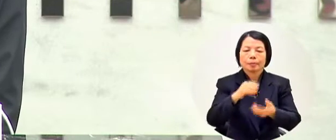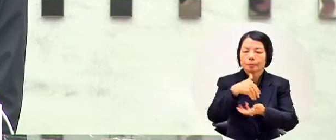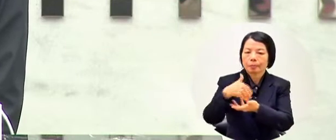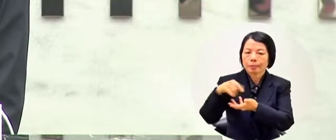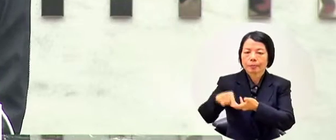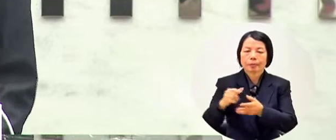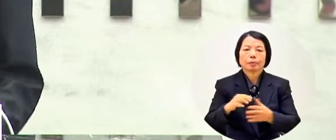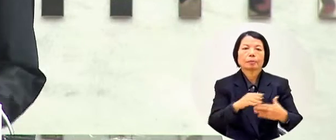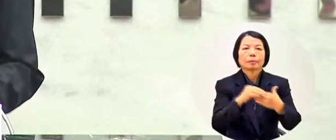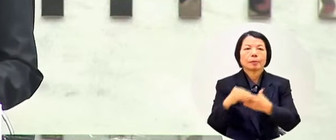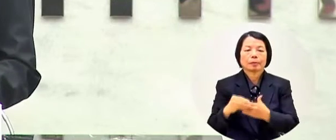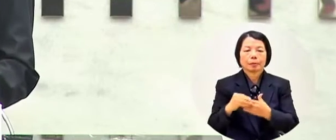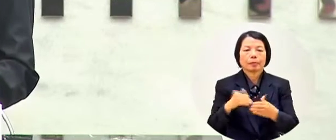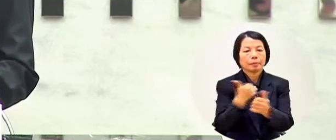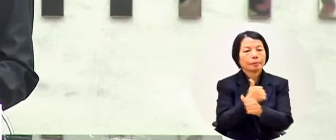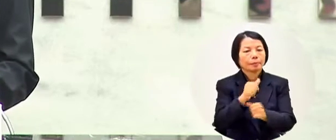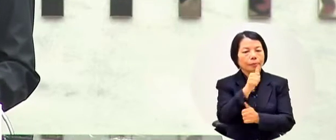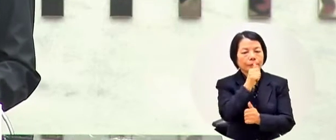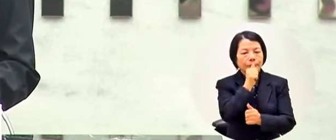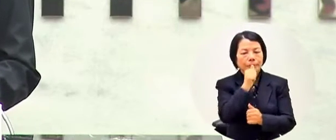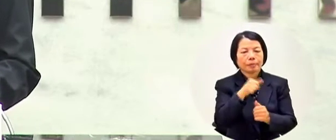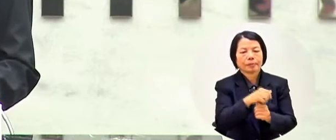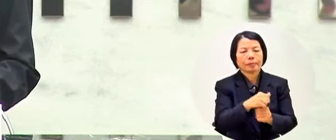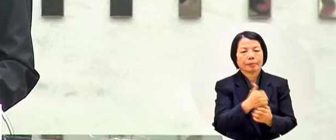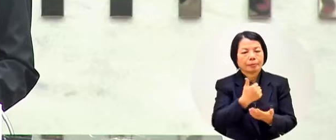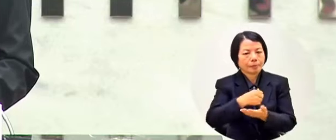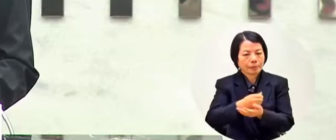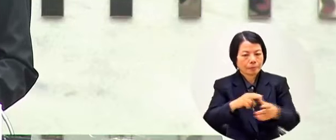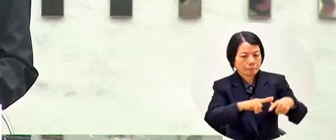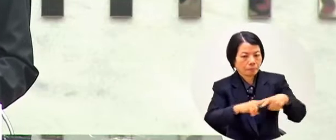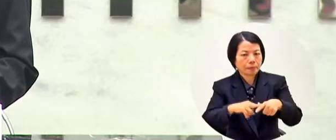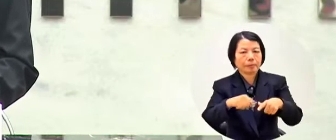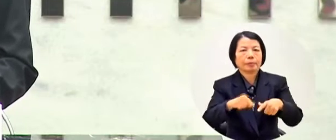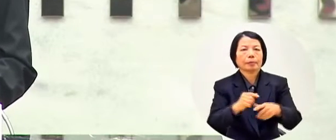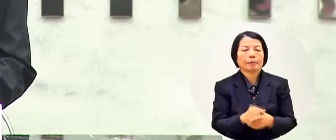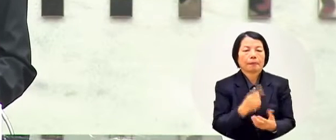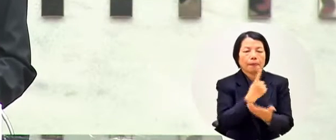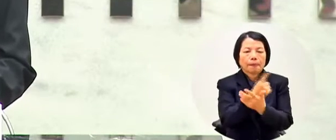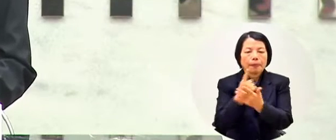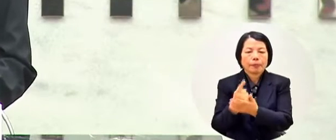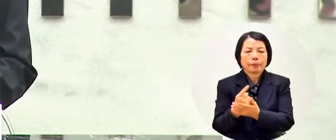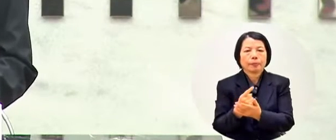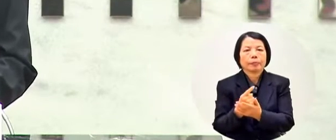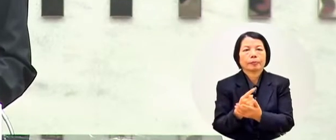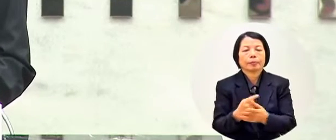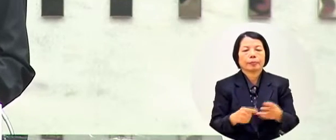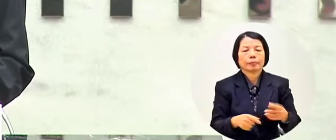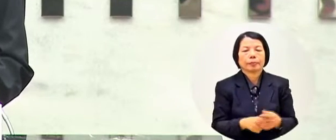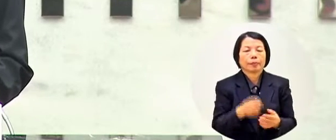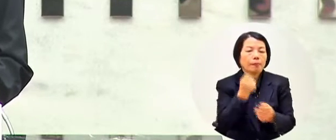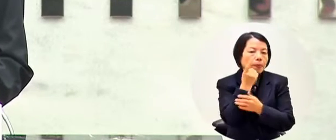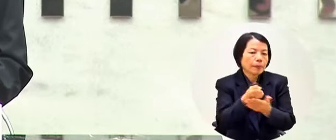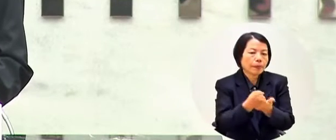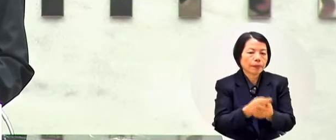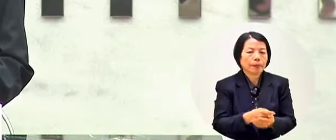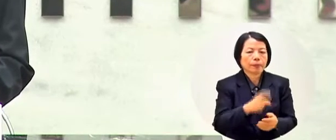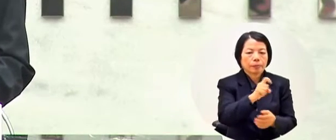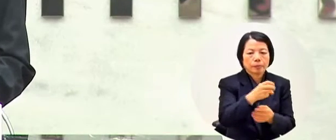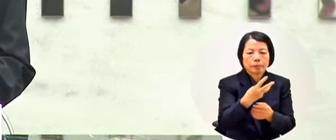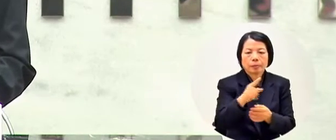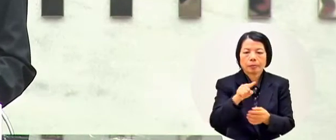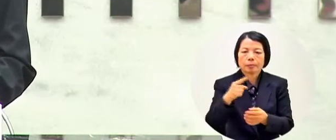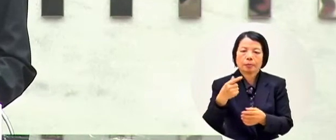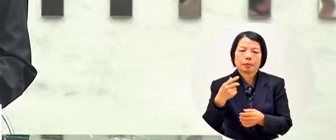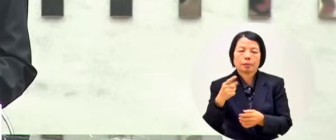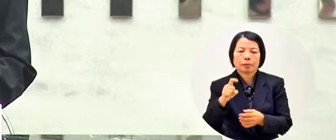代言人行销爱情产业链外，我们每一个月13号、14号定为爱情日，并配